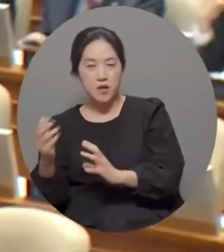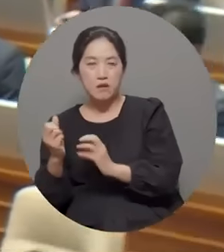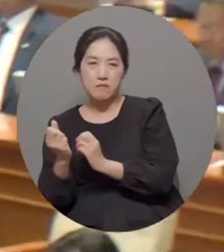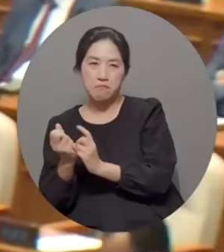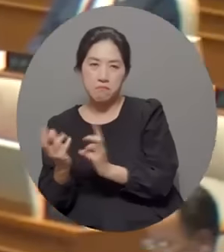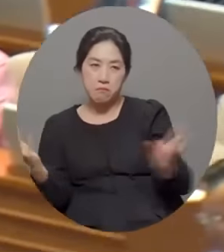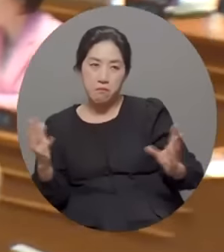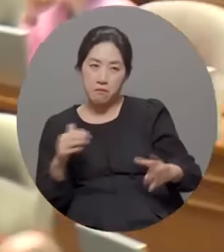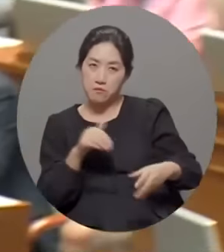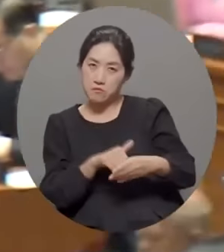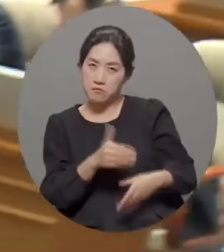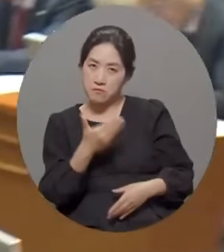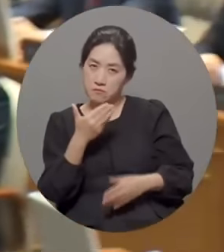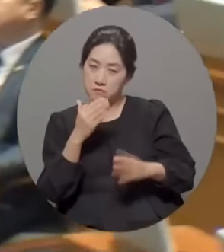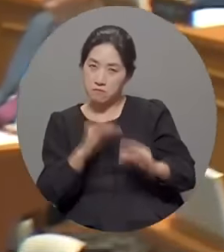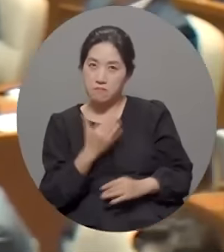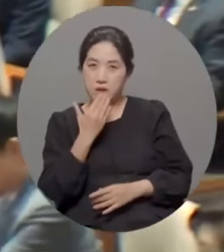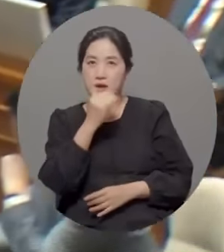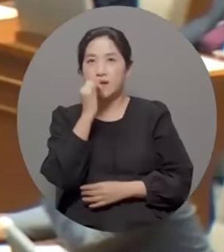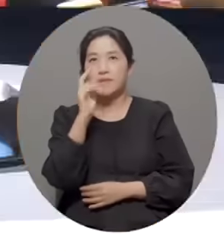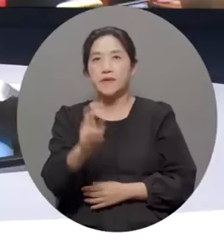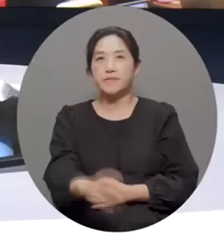보입니다. MBC 뉴스 고재민입니다.